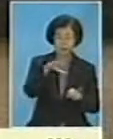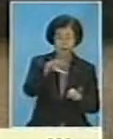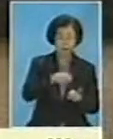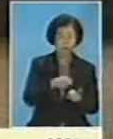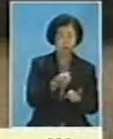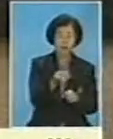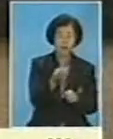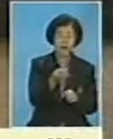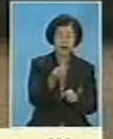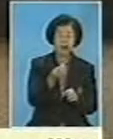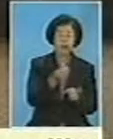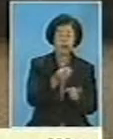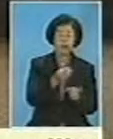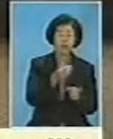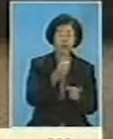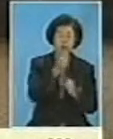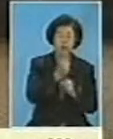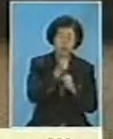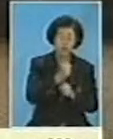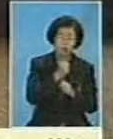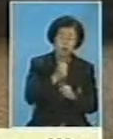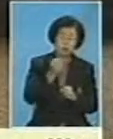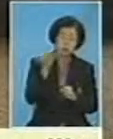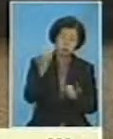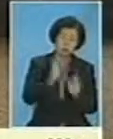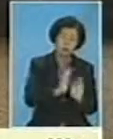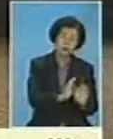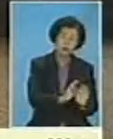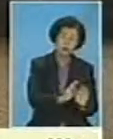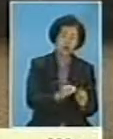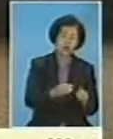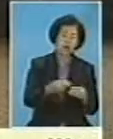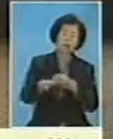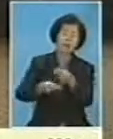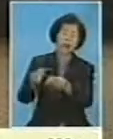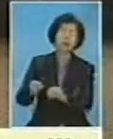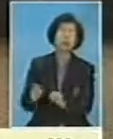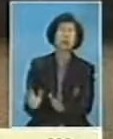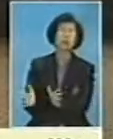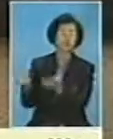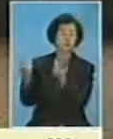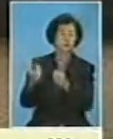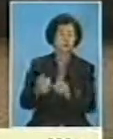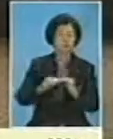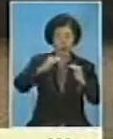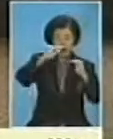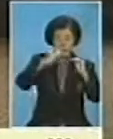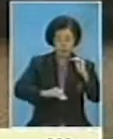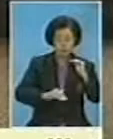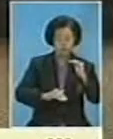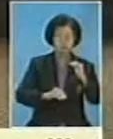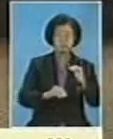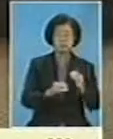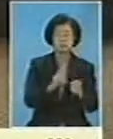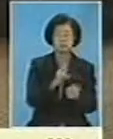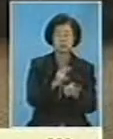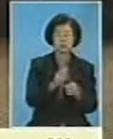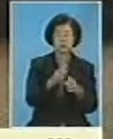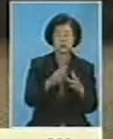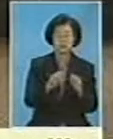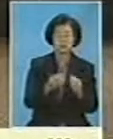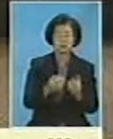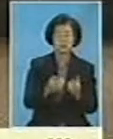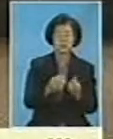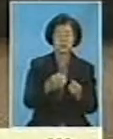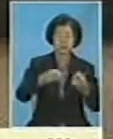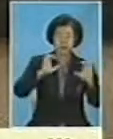าที่ค้างอยู่ในสต๊อกออกระบายทั้งหมดซึ่งจะเป็นการลดภาระของรัฐในการจัดเก็บข้าวเก่า